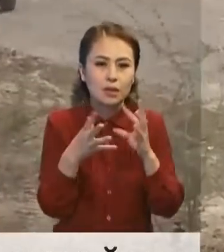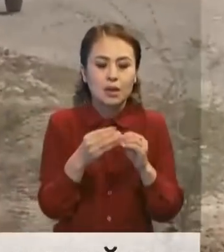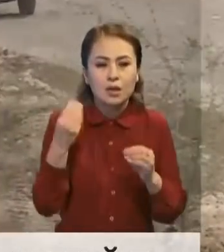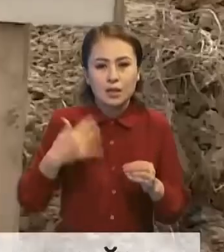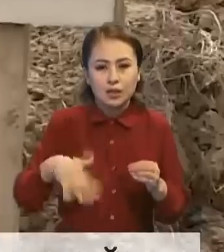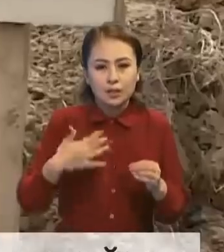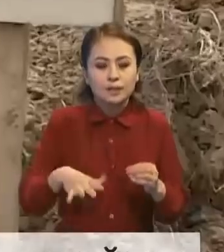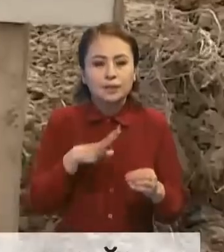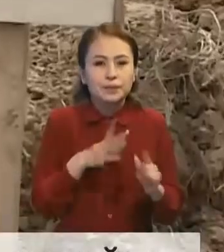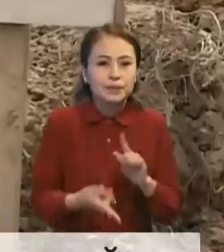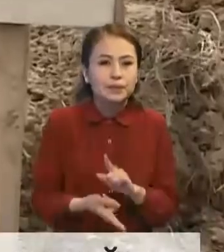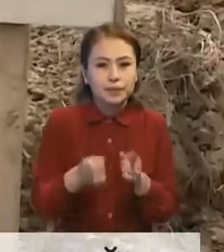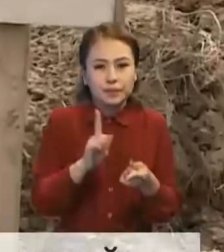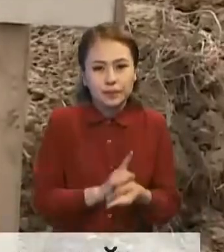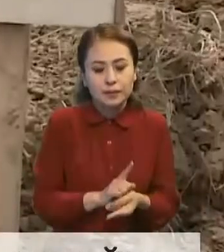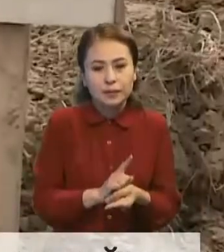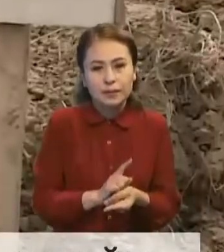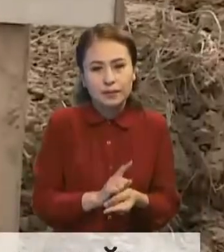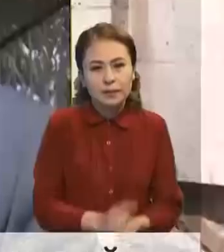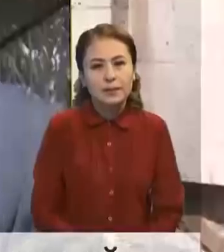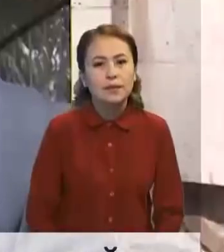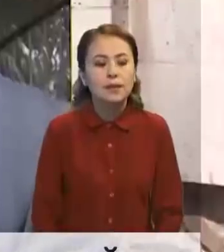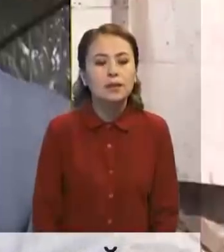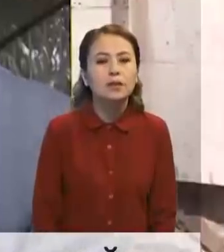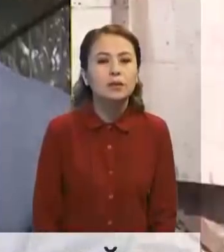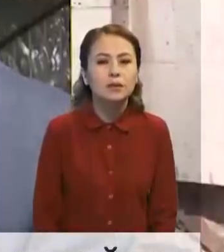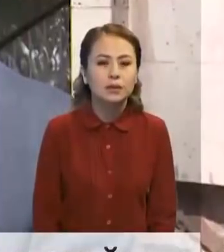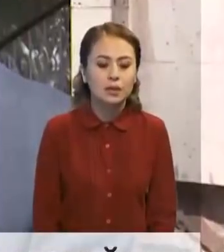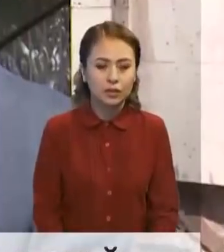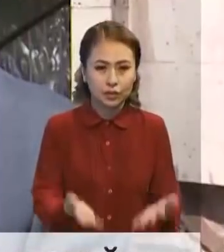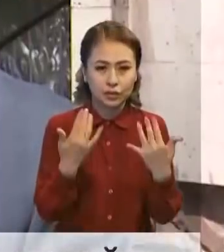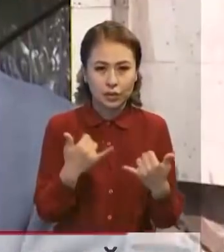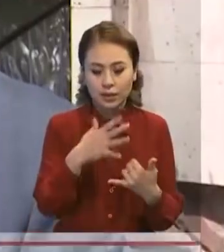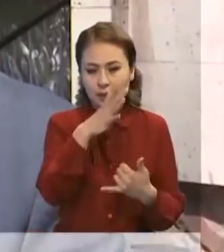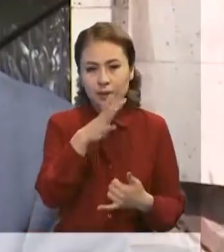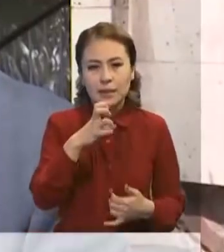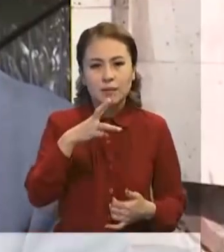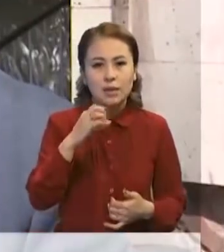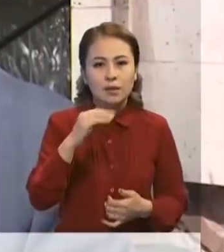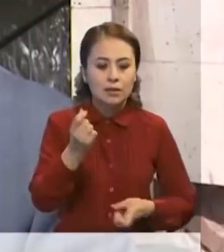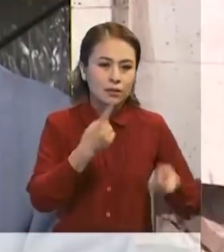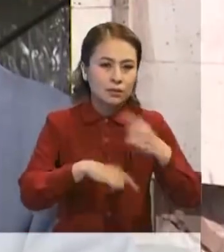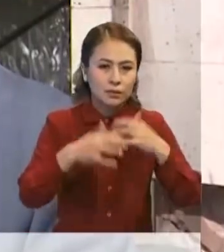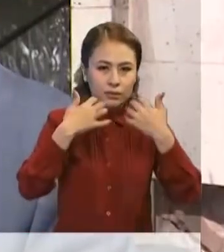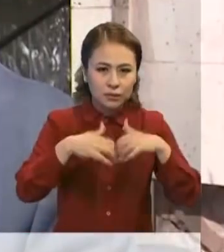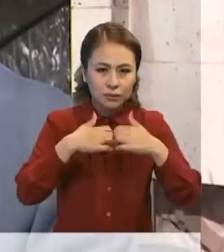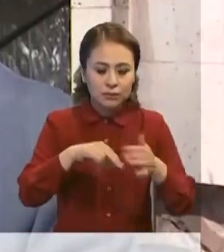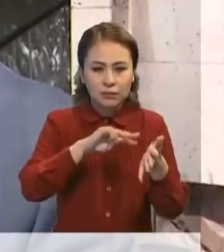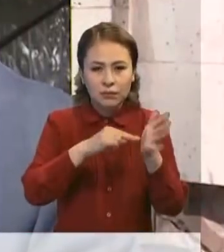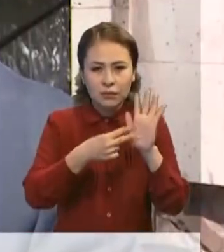жұмыс кестесін өзгерттік дейді жауапты мекеме өкілдері. Қазіргі таңда смета қайта есептеліп жатыр. Себебі